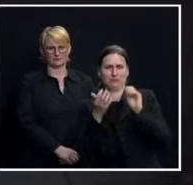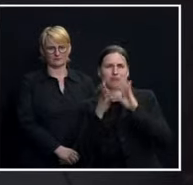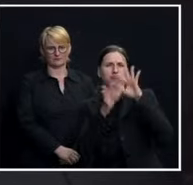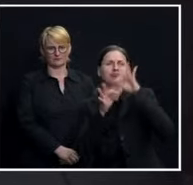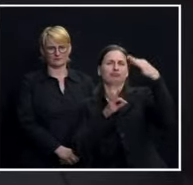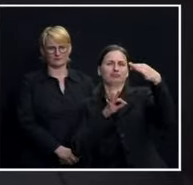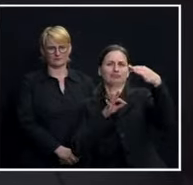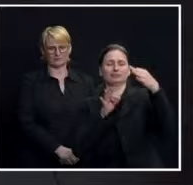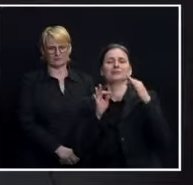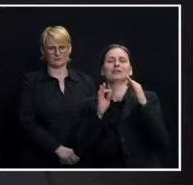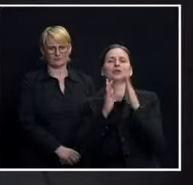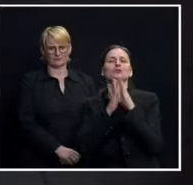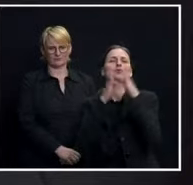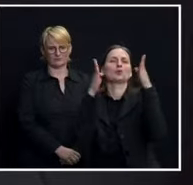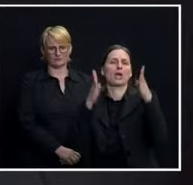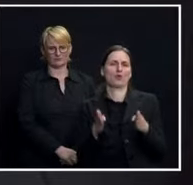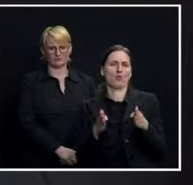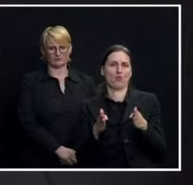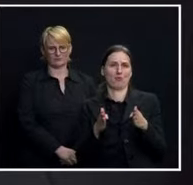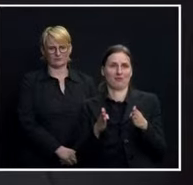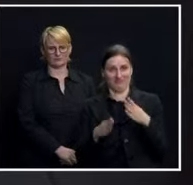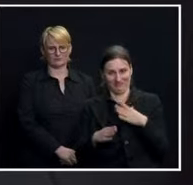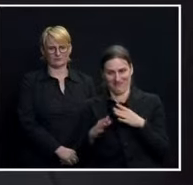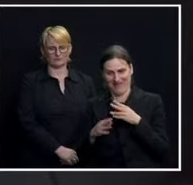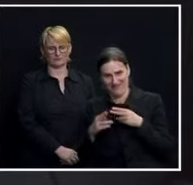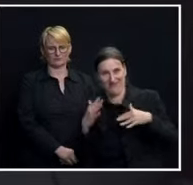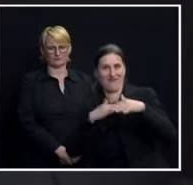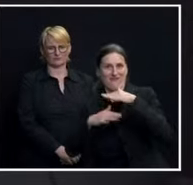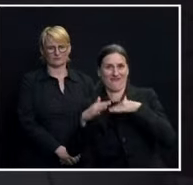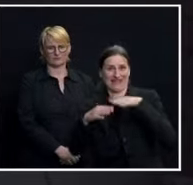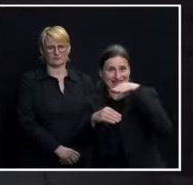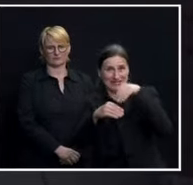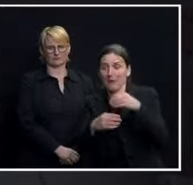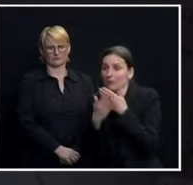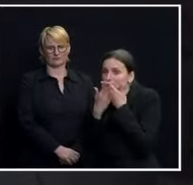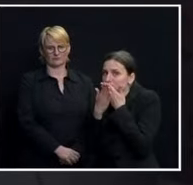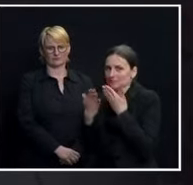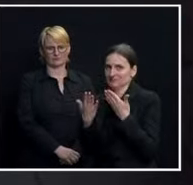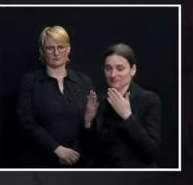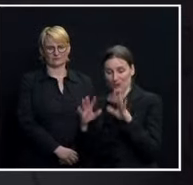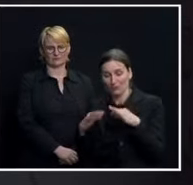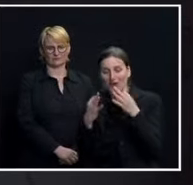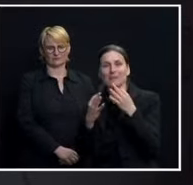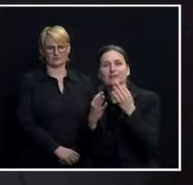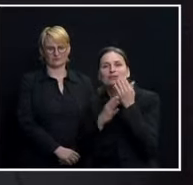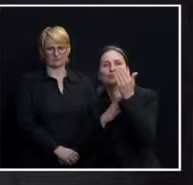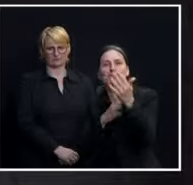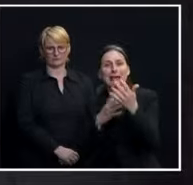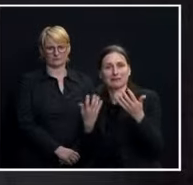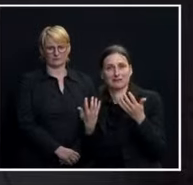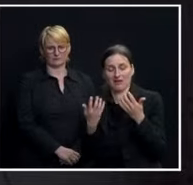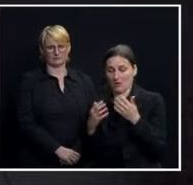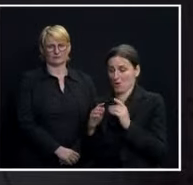Synagoge beteiligt war. Und das hat mir eigentlich auch gezeigt, was das bedeutet noch in den Familien danach, sowohl in den Opferfamilien als